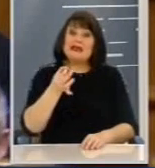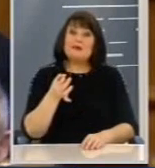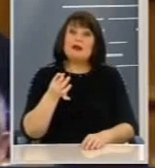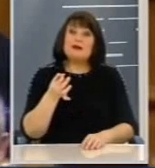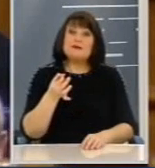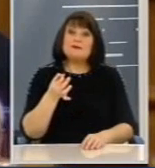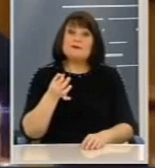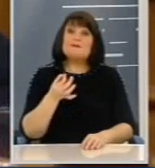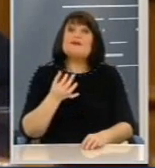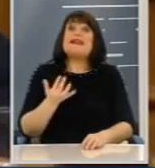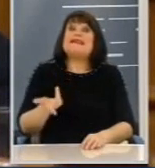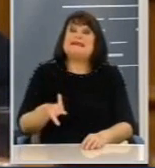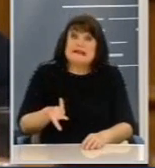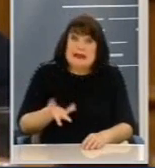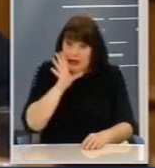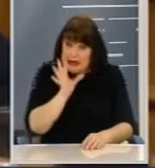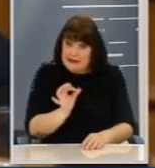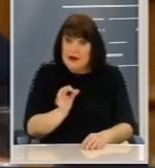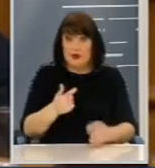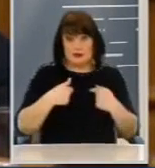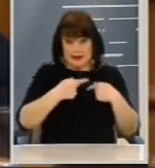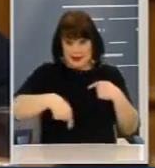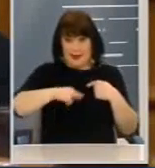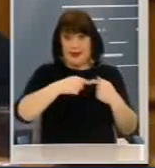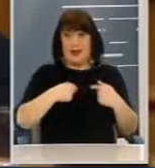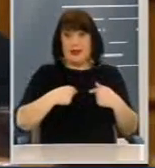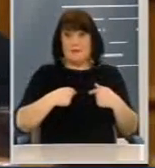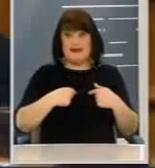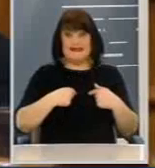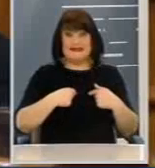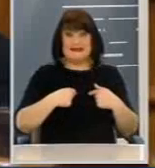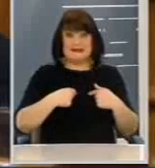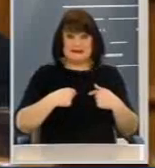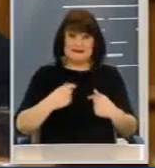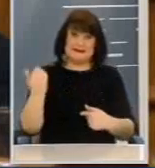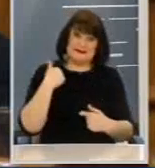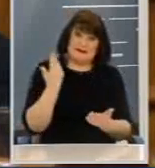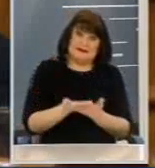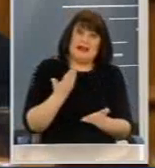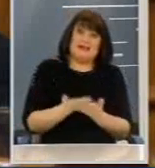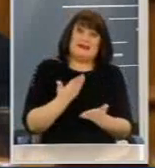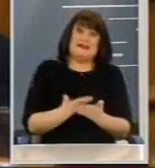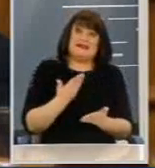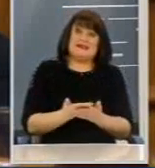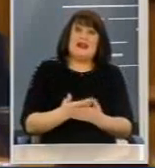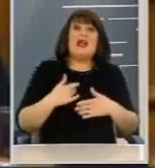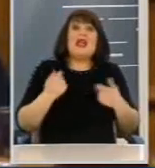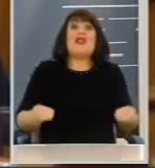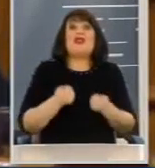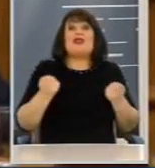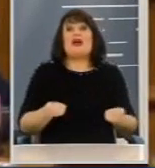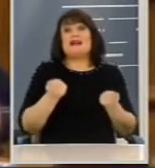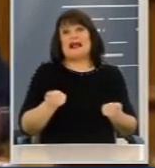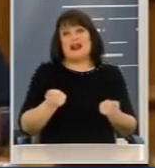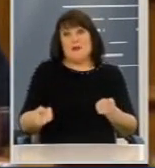εξής. Ότι εμείς αυτά κι άλλα τόσα από όσα μας ζητάνε οι δανειστές και ο Σόιμπλε θα τα κάναμε προκειμένου να